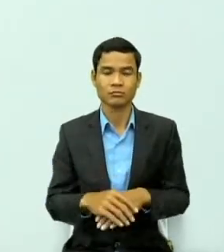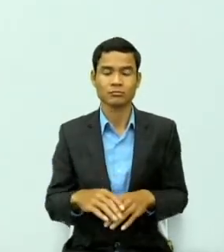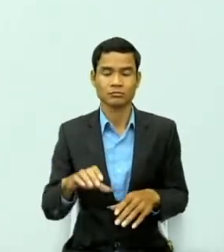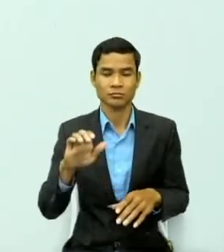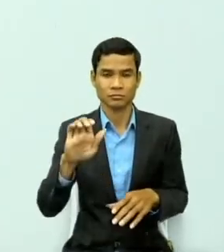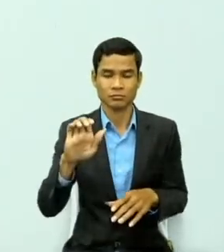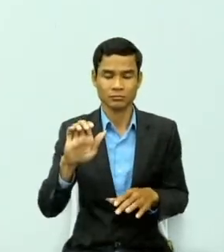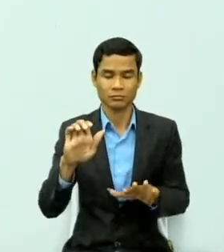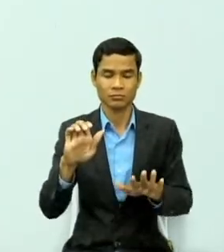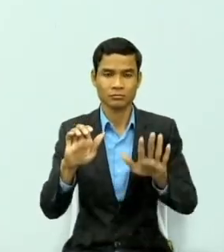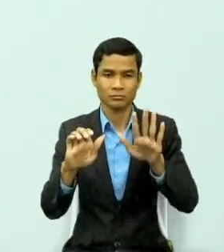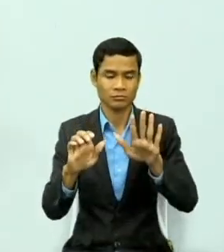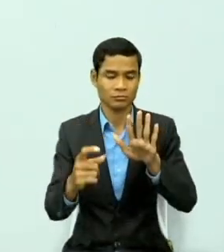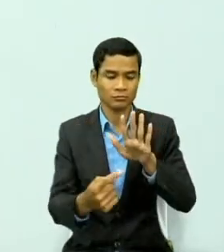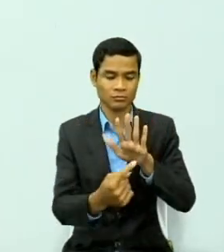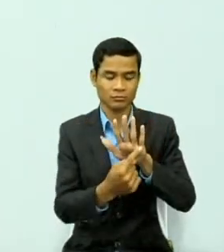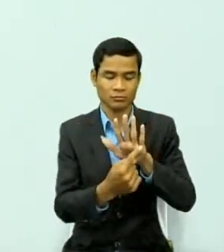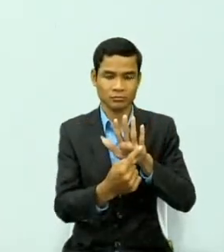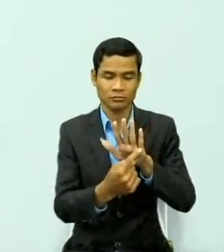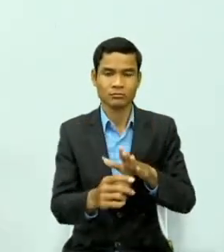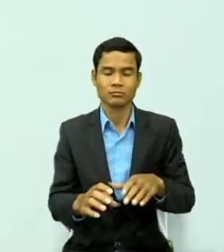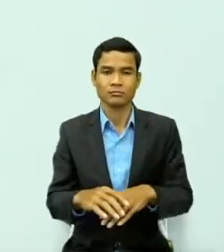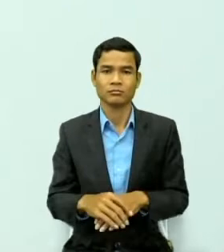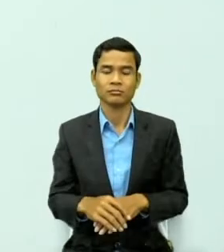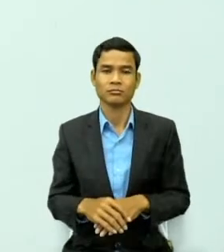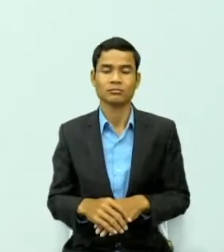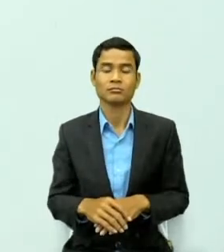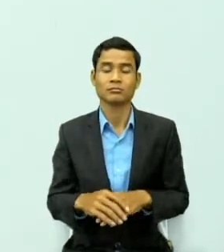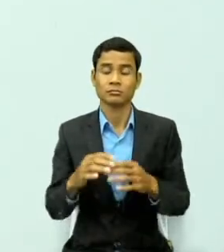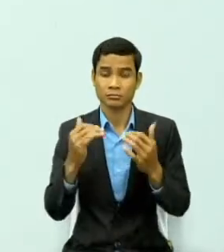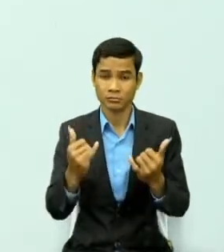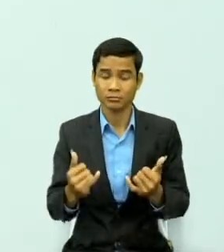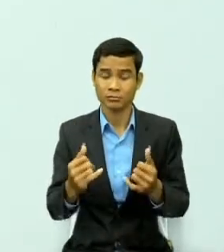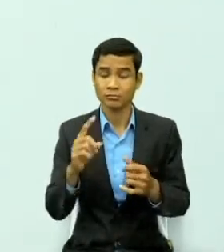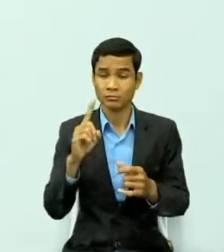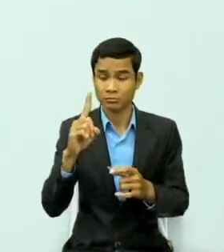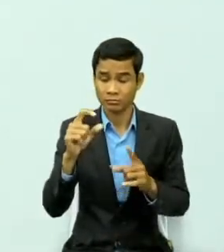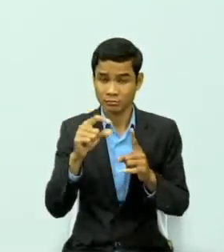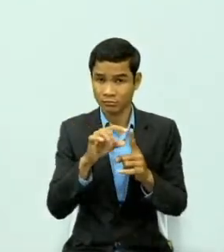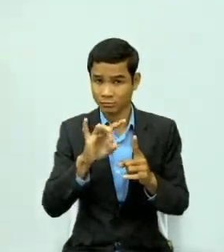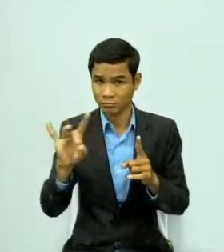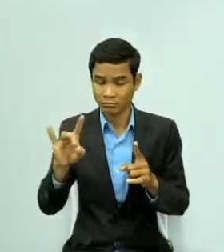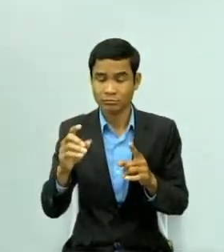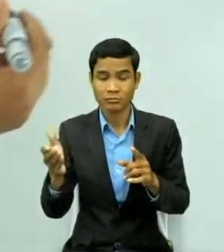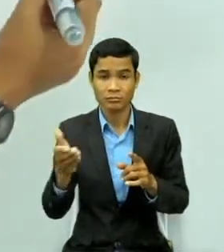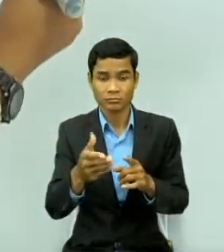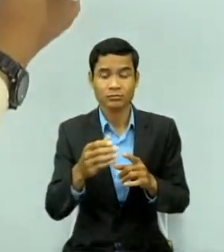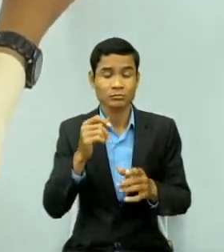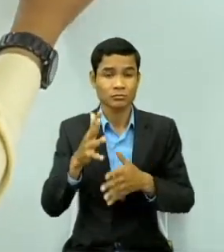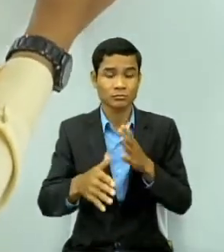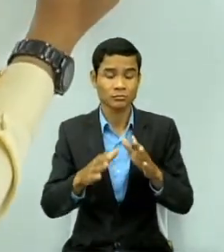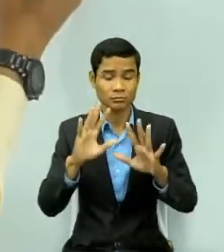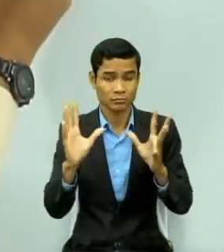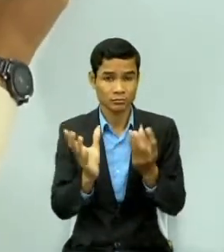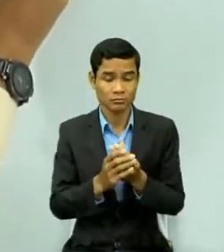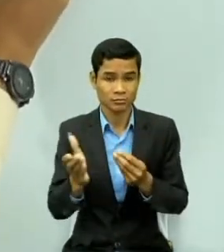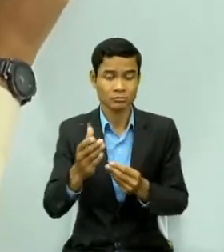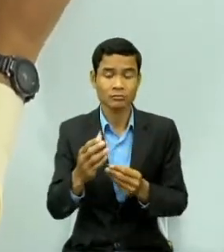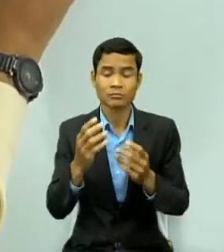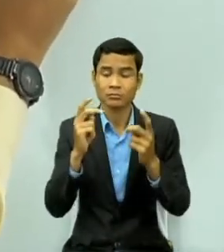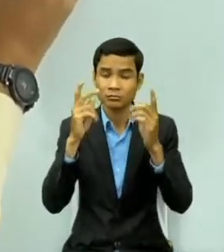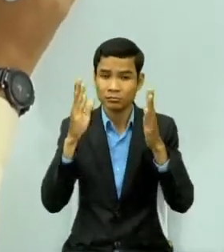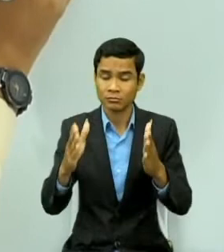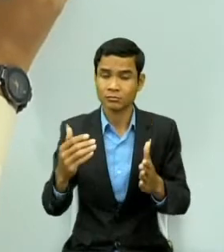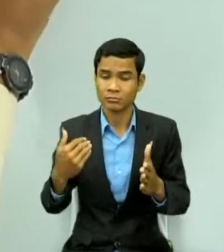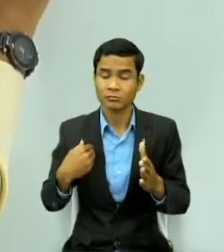ចអឺជឺចៃឡើយនៅសារមួយព្យាងទៀតកូនត្រៀមខ្លួនអានទាំងអស់គ្នាតើអ្នកគ្រូមានព្យាងអ្វីបន្ត